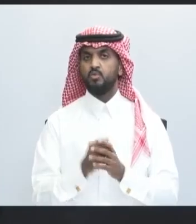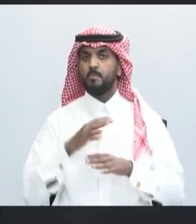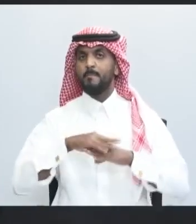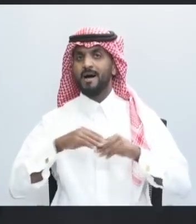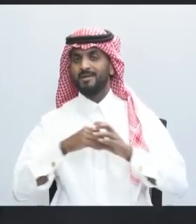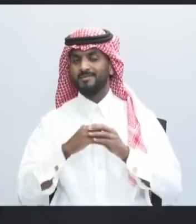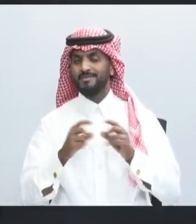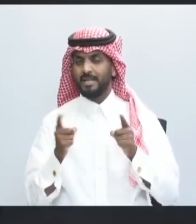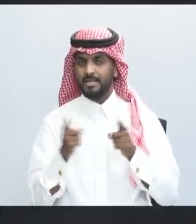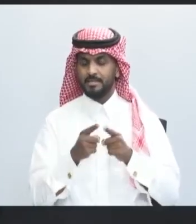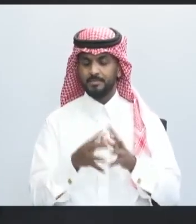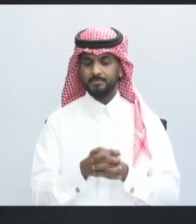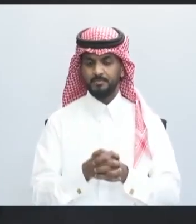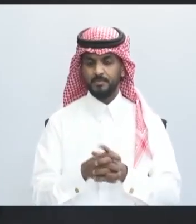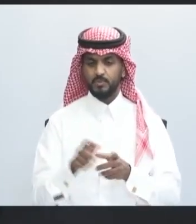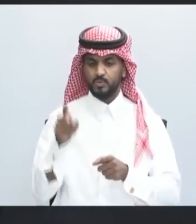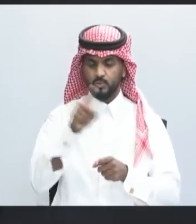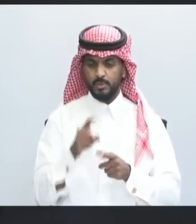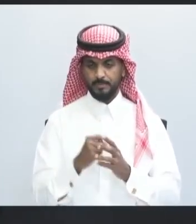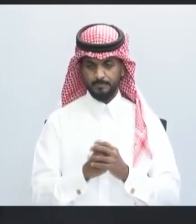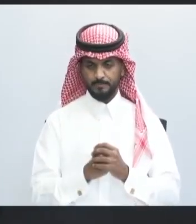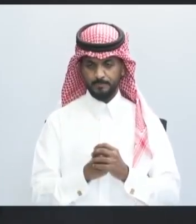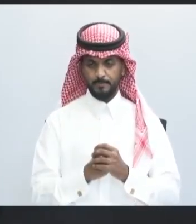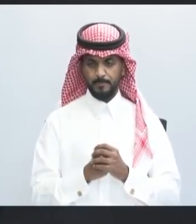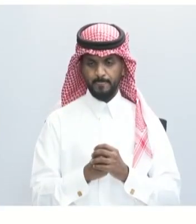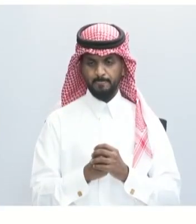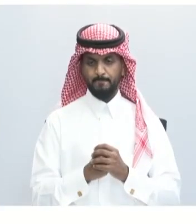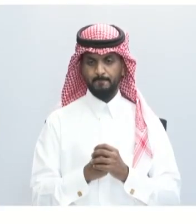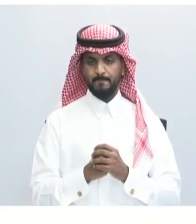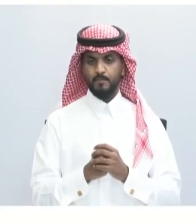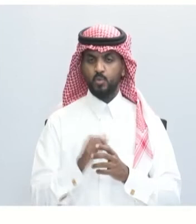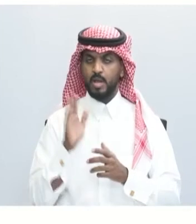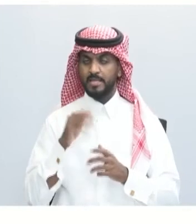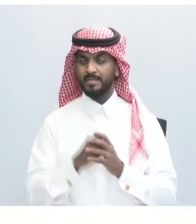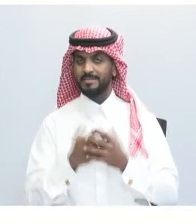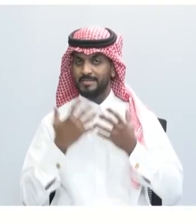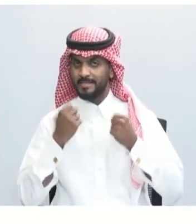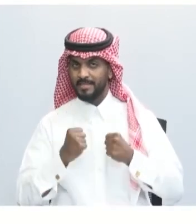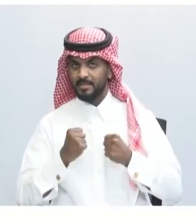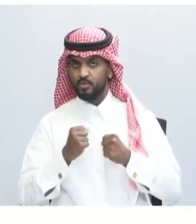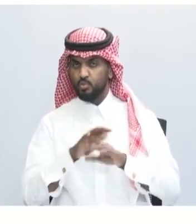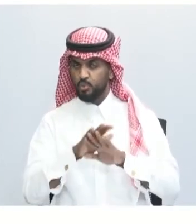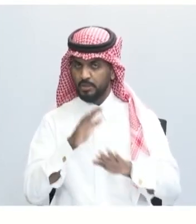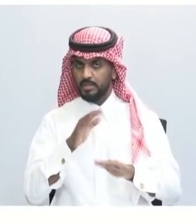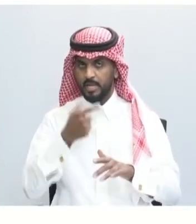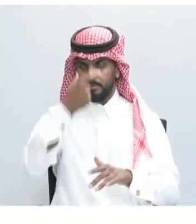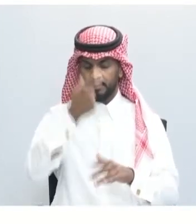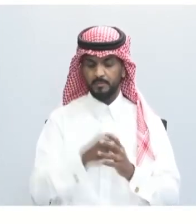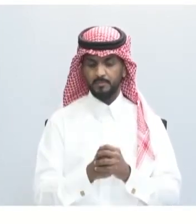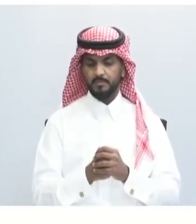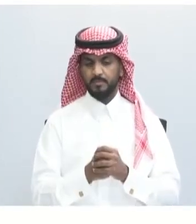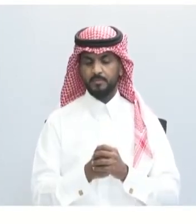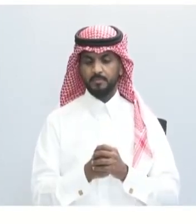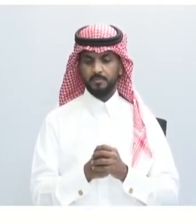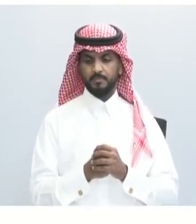التلخيص السؤال ملخص العادات الصحيه التي تجنبنا الامراض نريد تلخيص ماذا درسناه